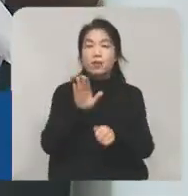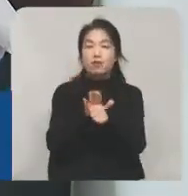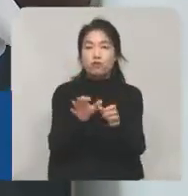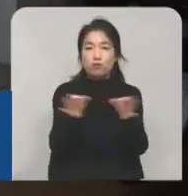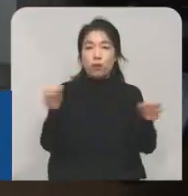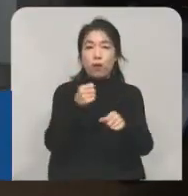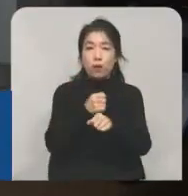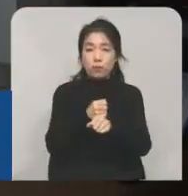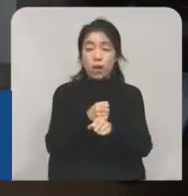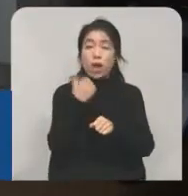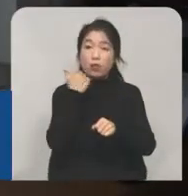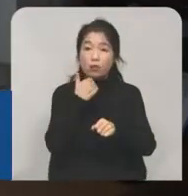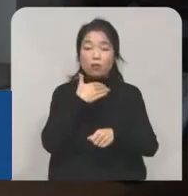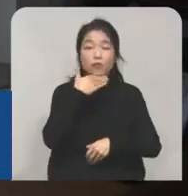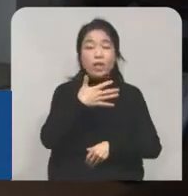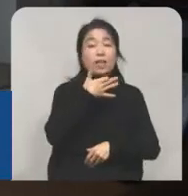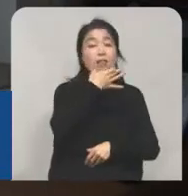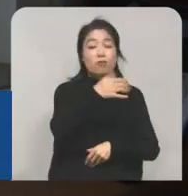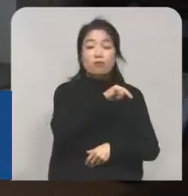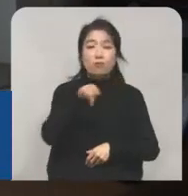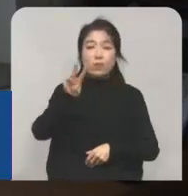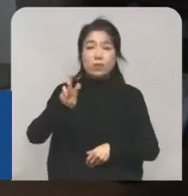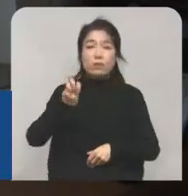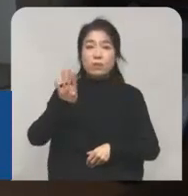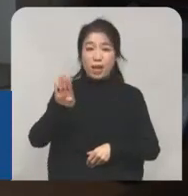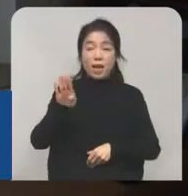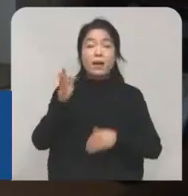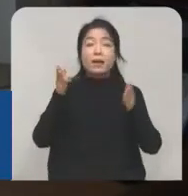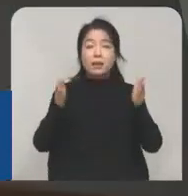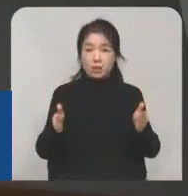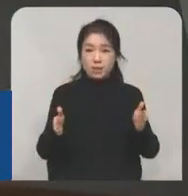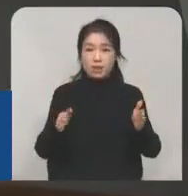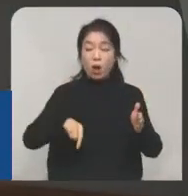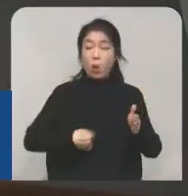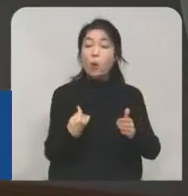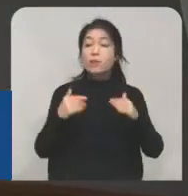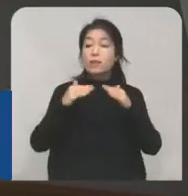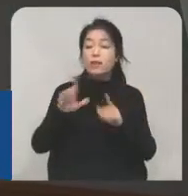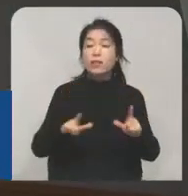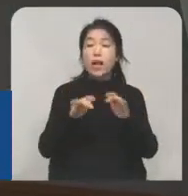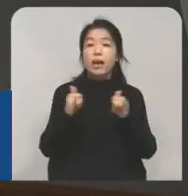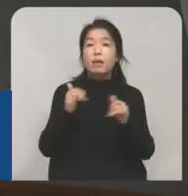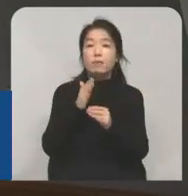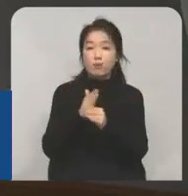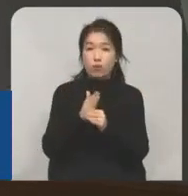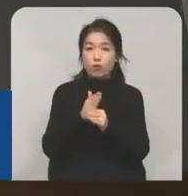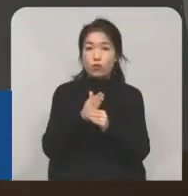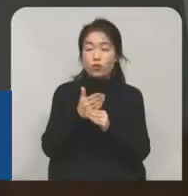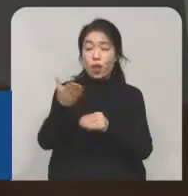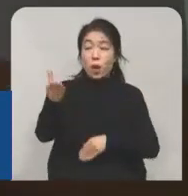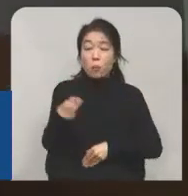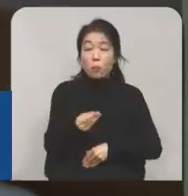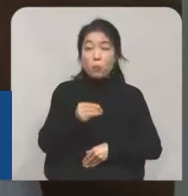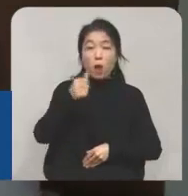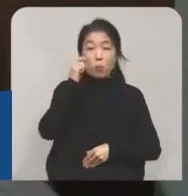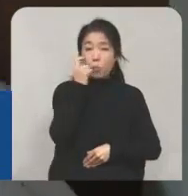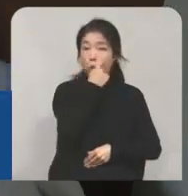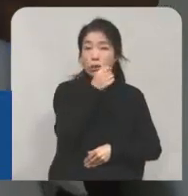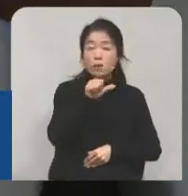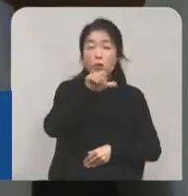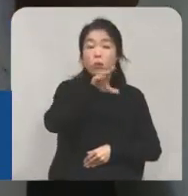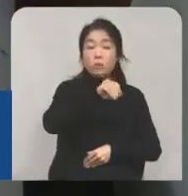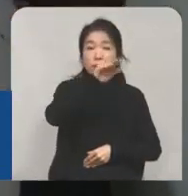대상은 만 19세 에서 34세 이하 독립 3대 청년 중 임차 보증금이 5천만 원이 아이고